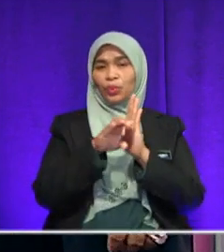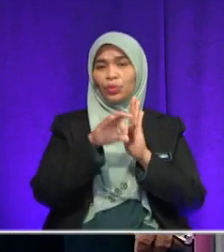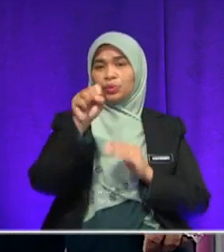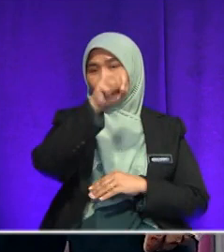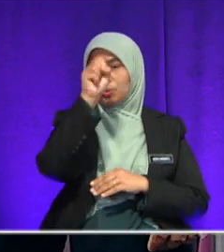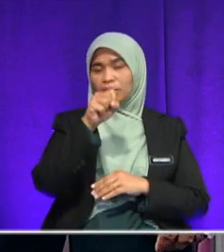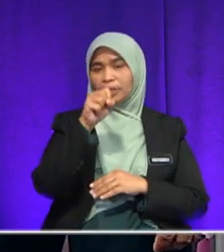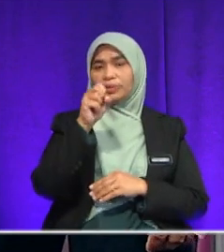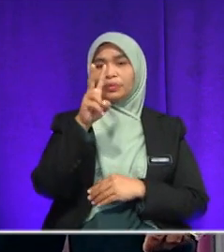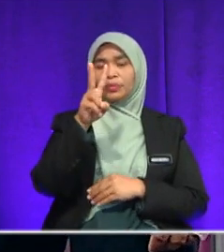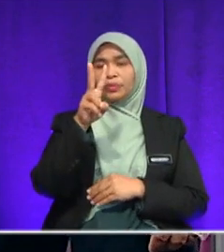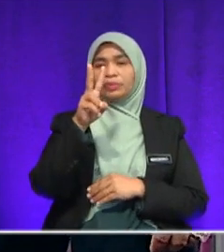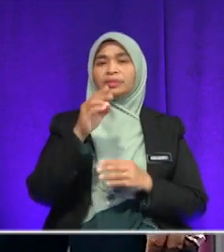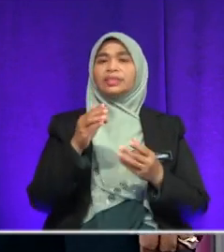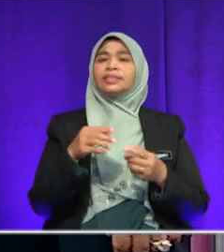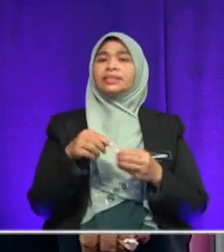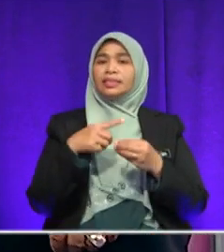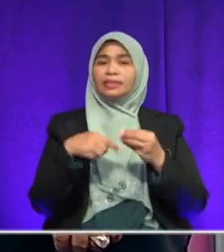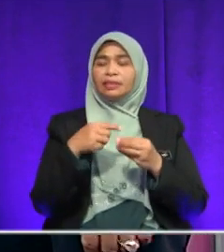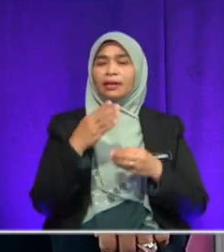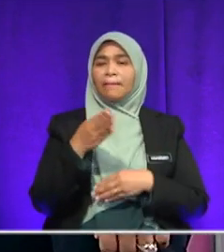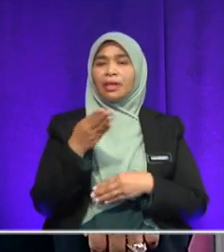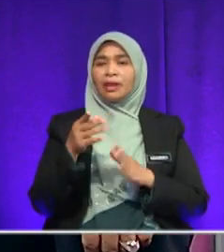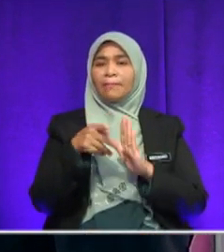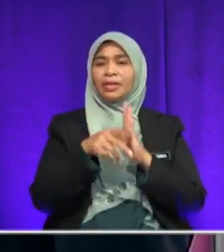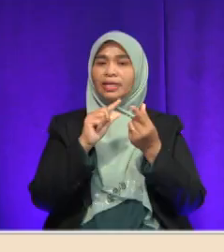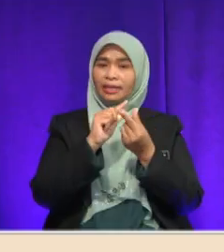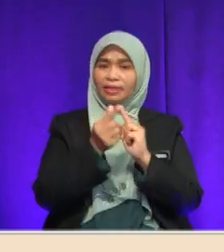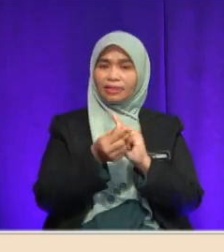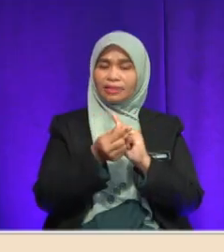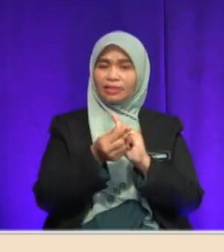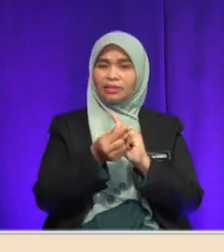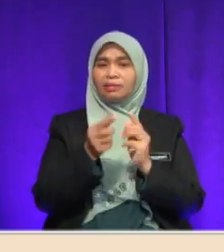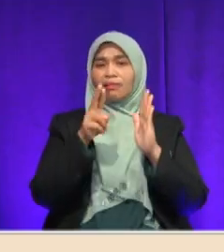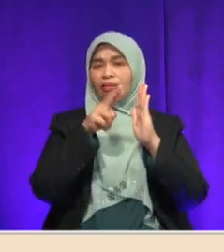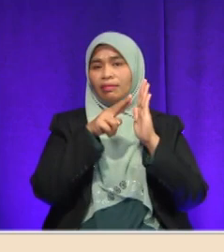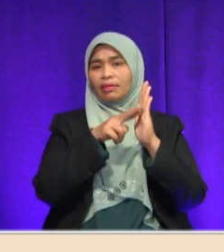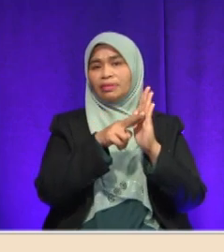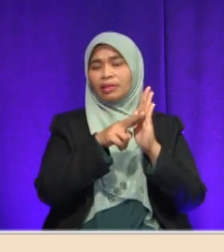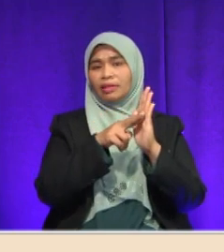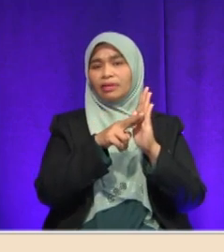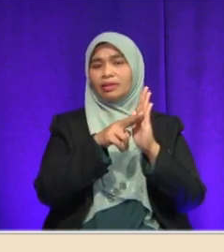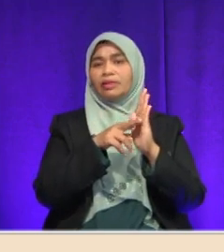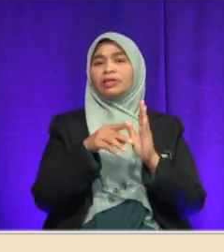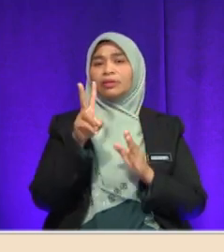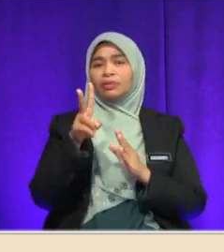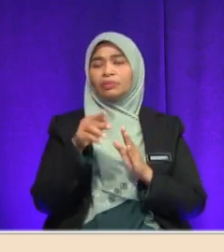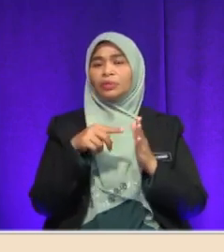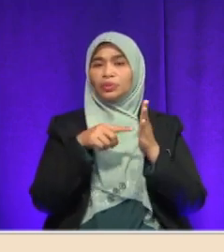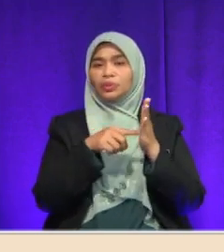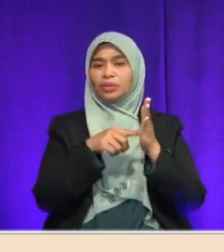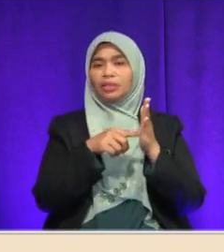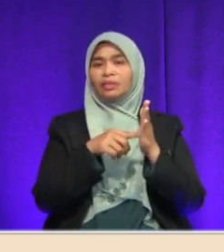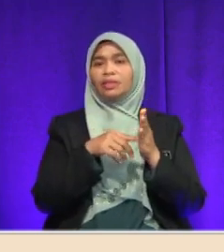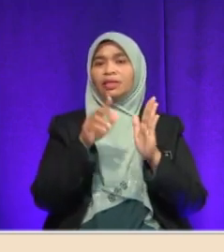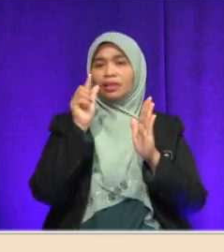berkaitan dengan barang pengganti. Okey, rajah di bawah menunjukkan keluk permintaan teh.